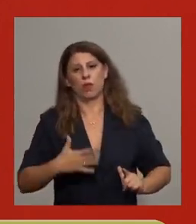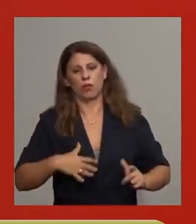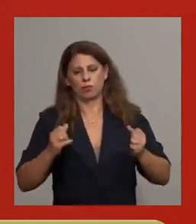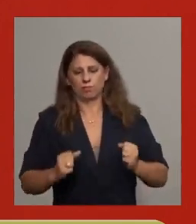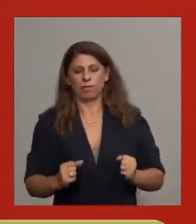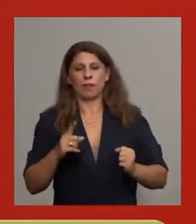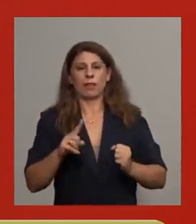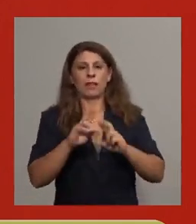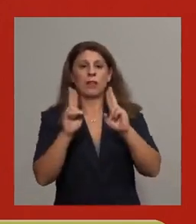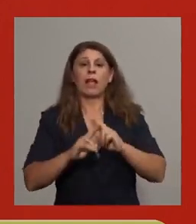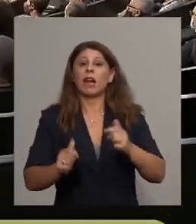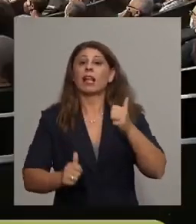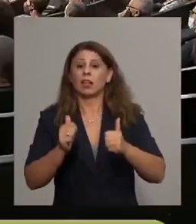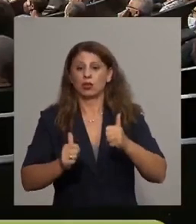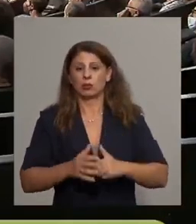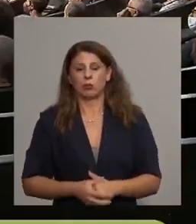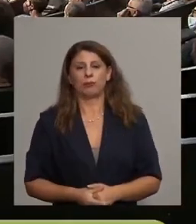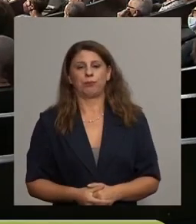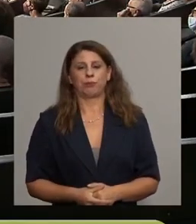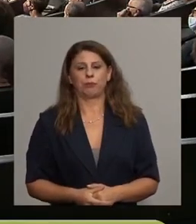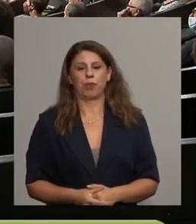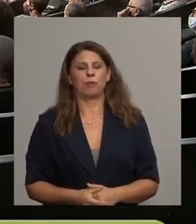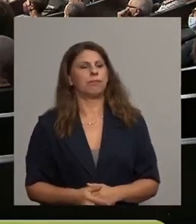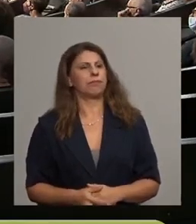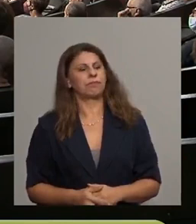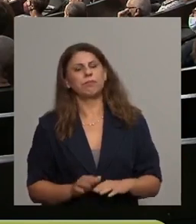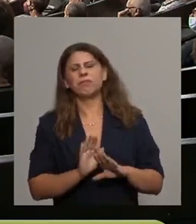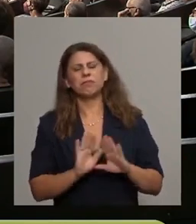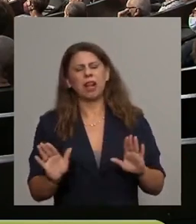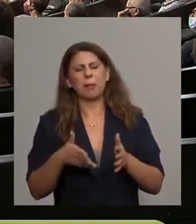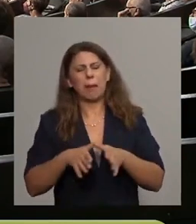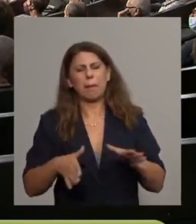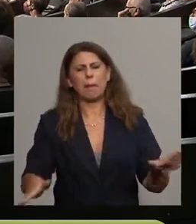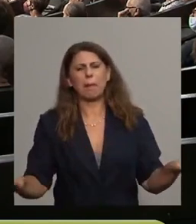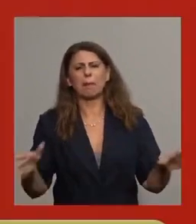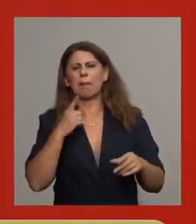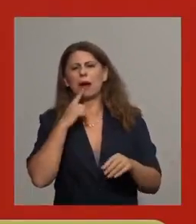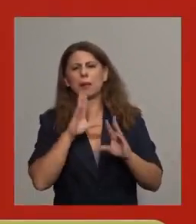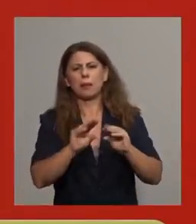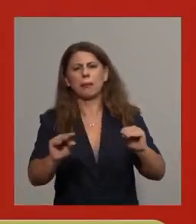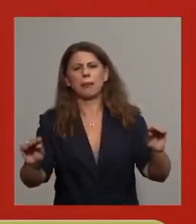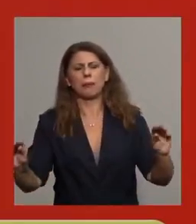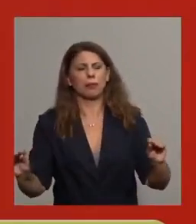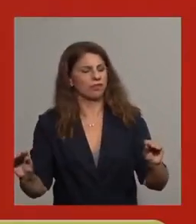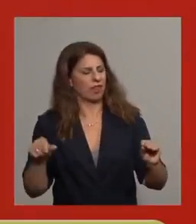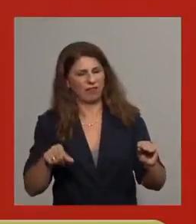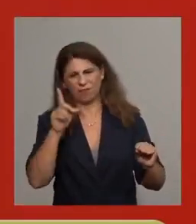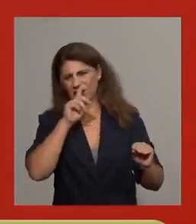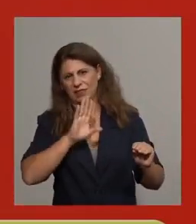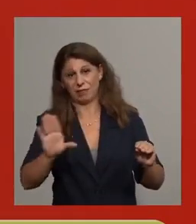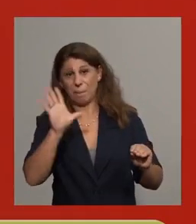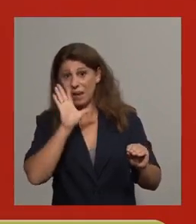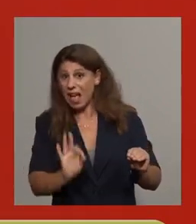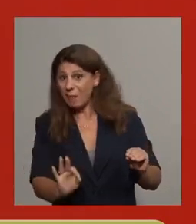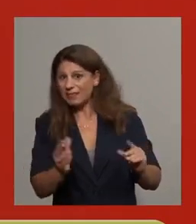στον διεθνή ανταγωνισμό. Καμιά προπαγάνδα δεν μπορεί να κρύψει για πολύ τα πραγματικά δεδομένα